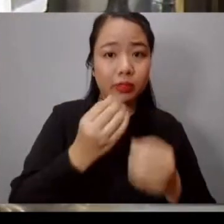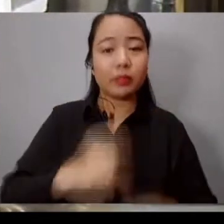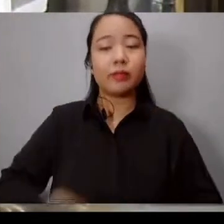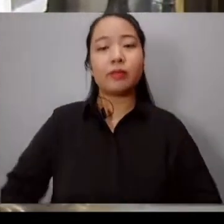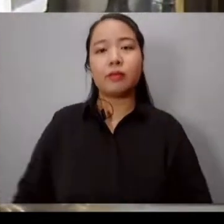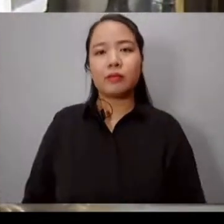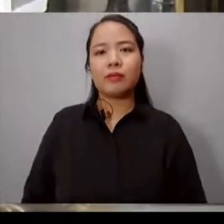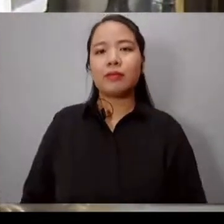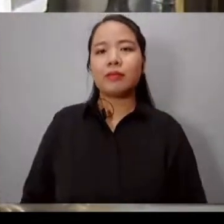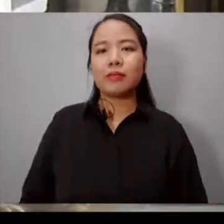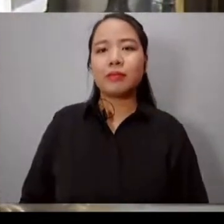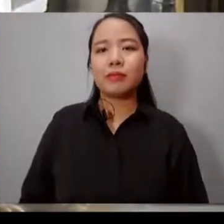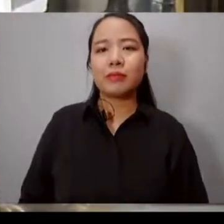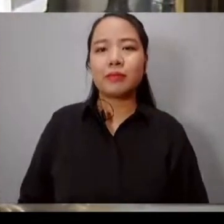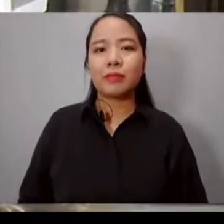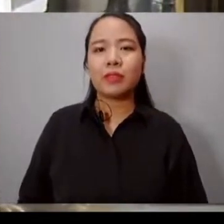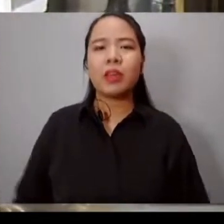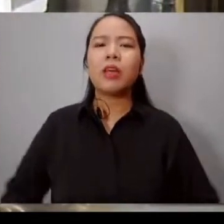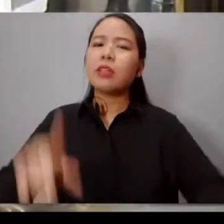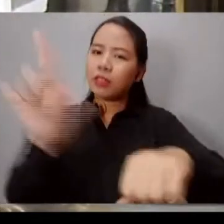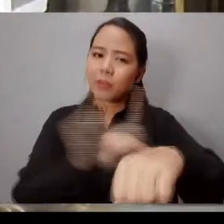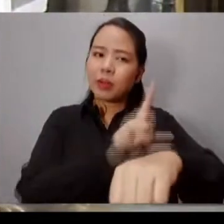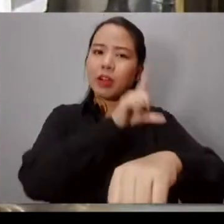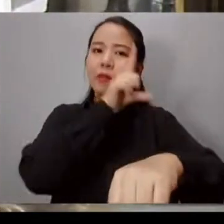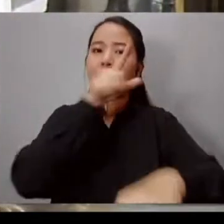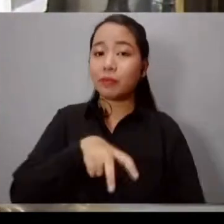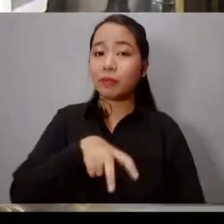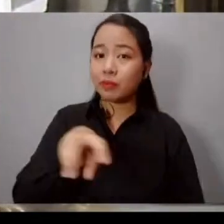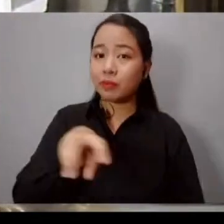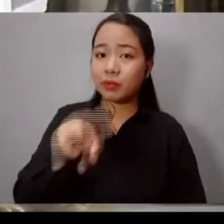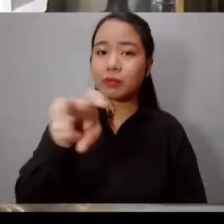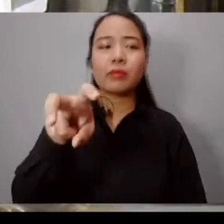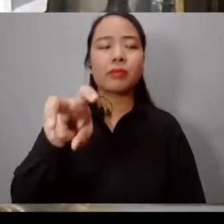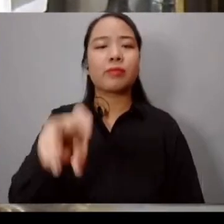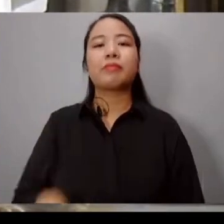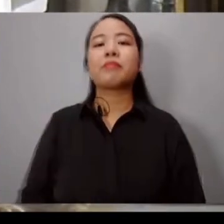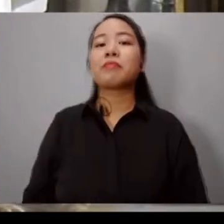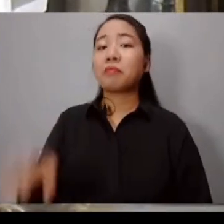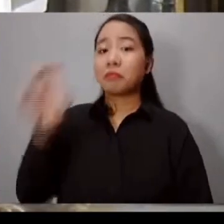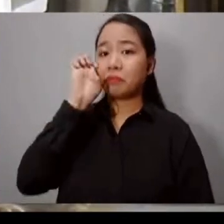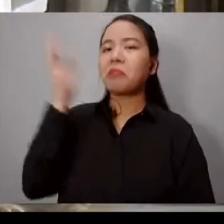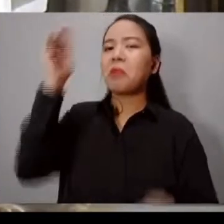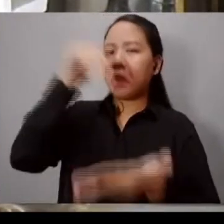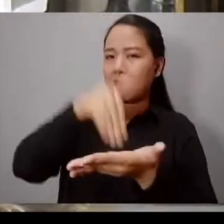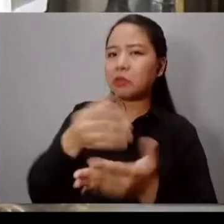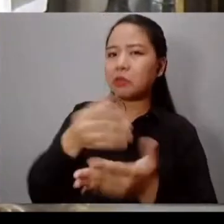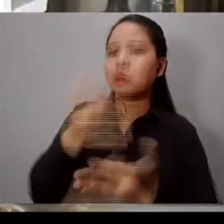Napakahaba pa ang lalakarin mo." Kumain nga siya uli at uminom,